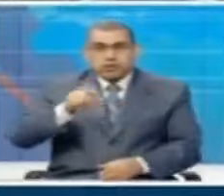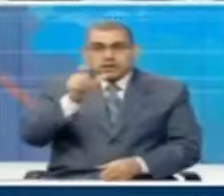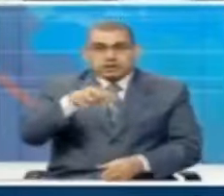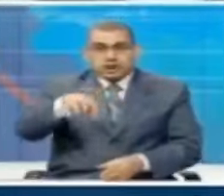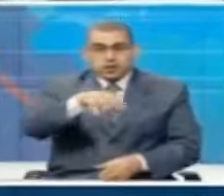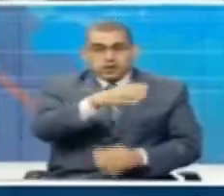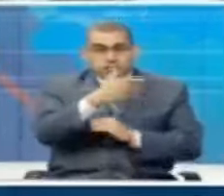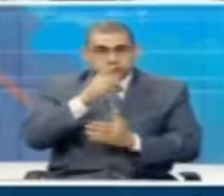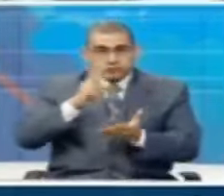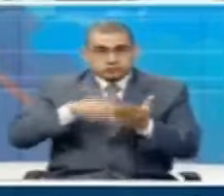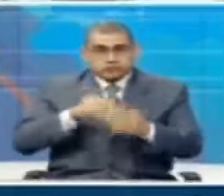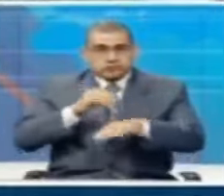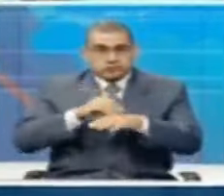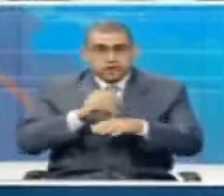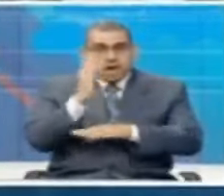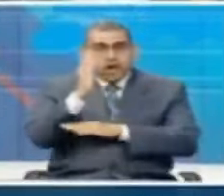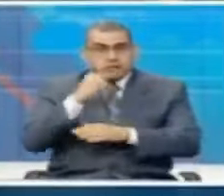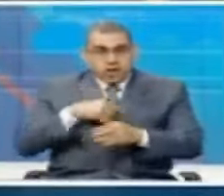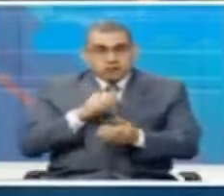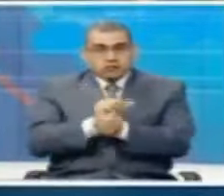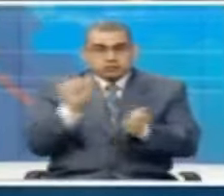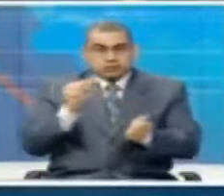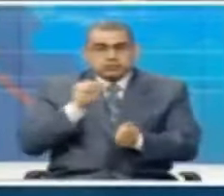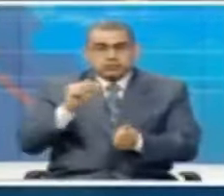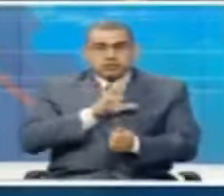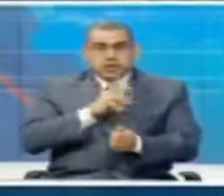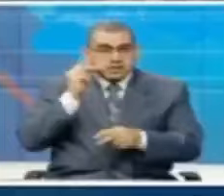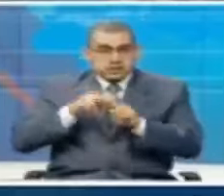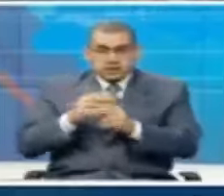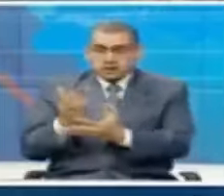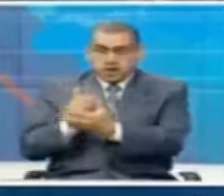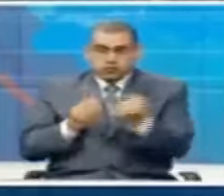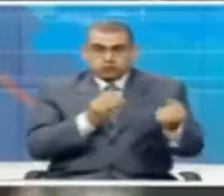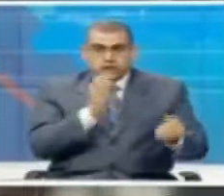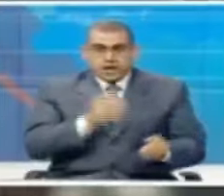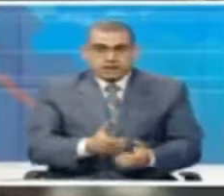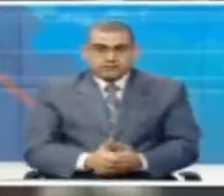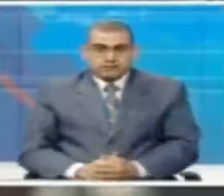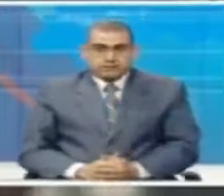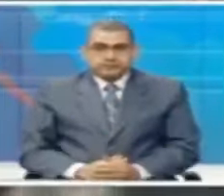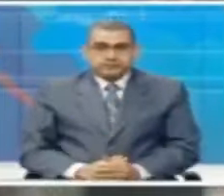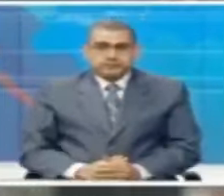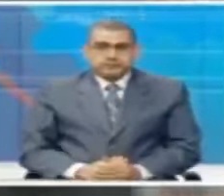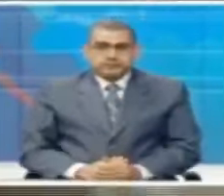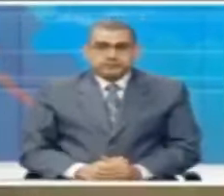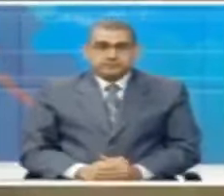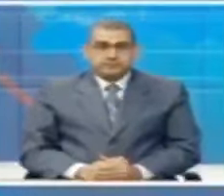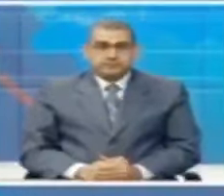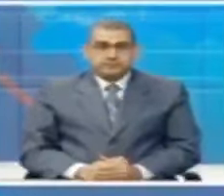دولة، والذي دعا بشكل أساسي إلى إطلاق سراح المحتجزين الإسرائيليين في قطاع غزة.